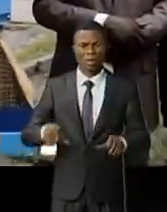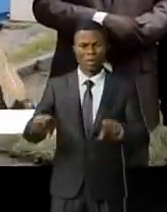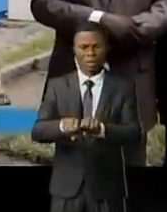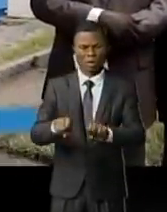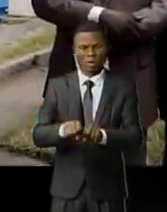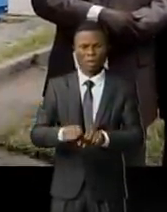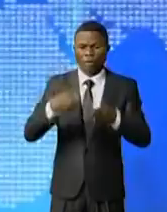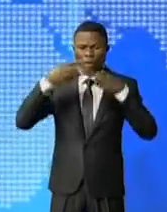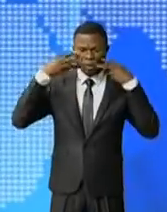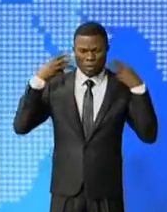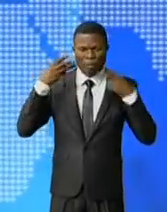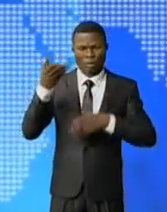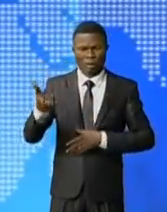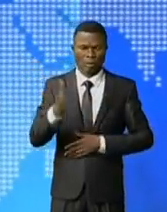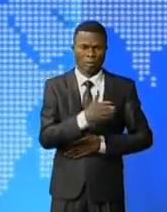et cache-nez.